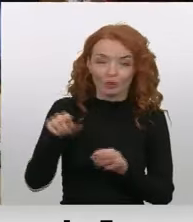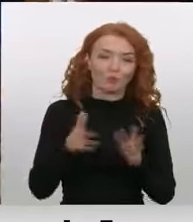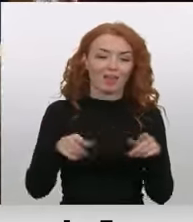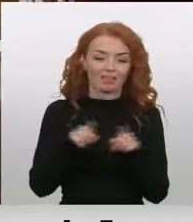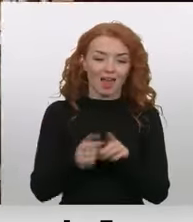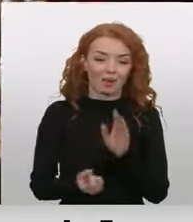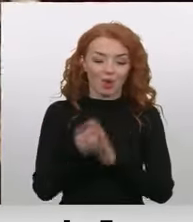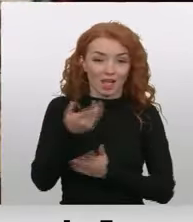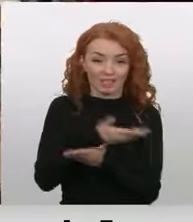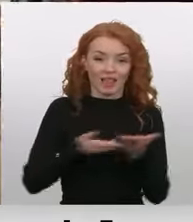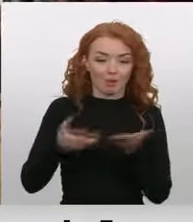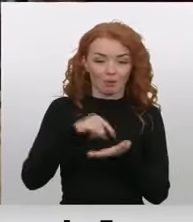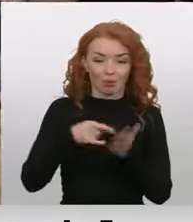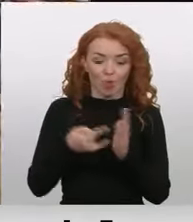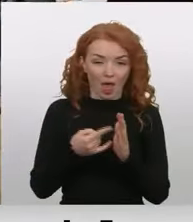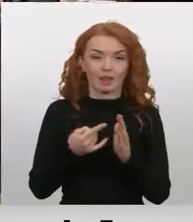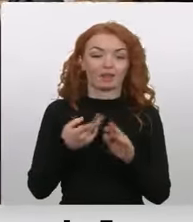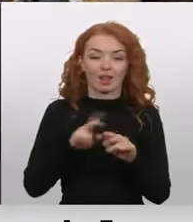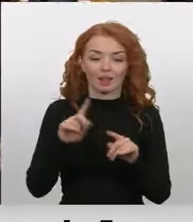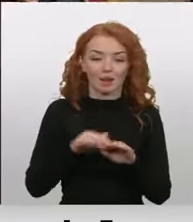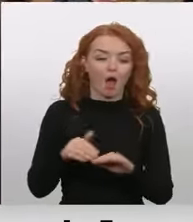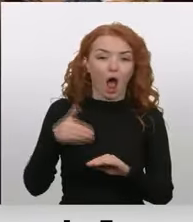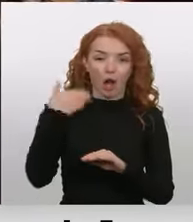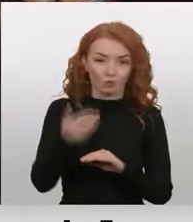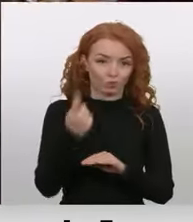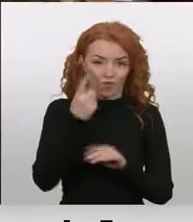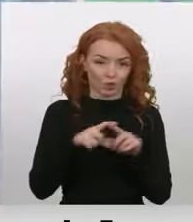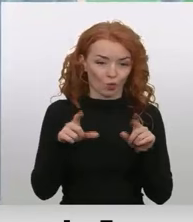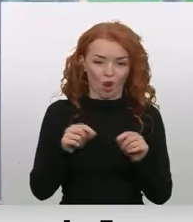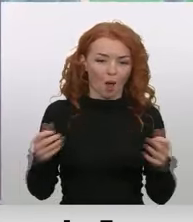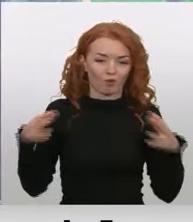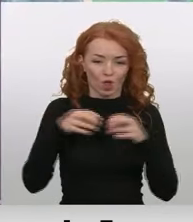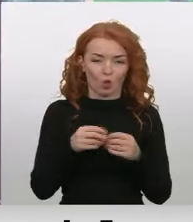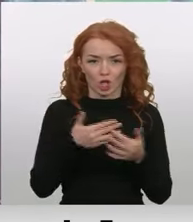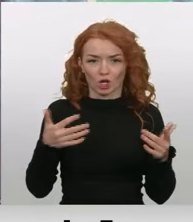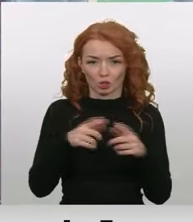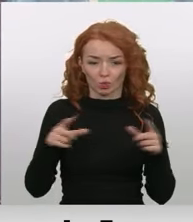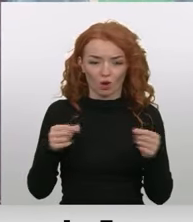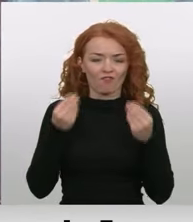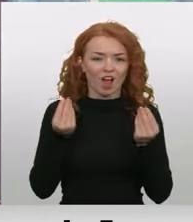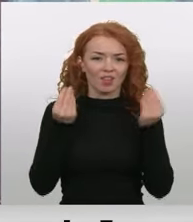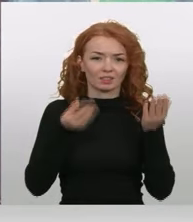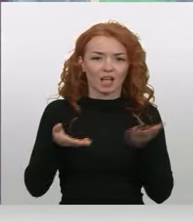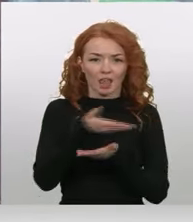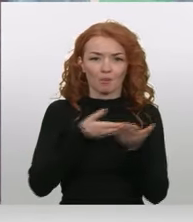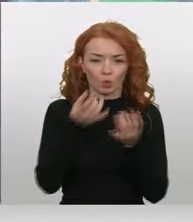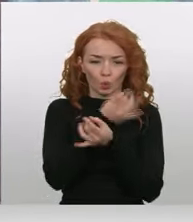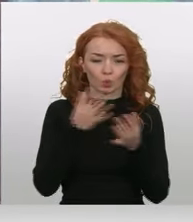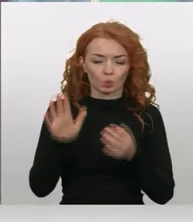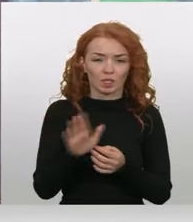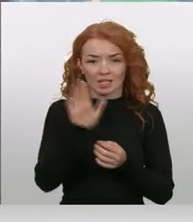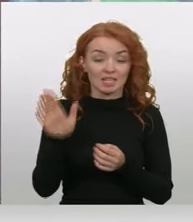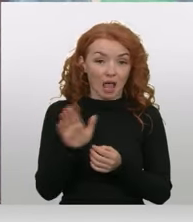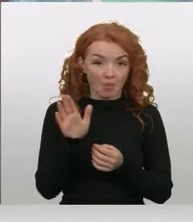dzimst sadarbības projekti, kas sniedzas pāri vienas skolas robežām. Fantastisks sadarbības projekts bija kultūras dienas